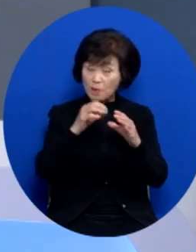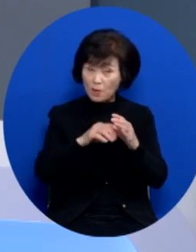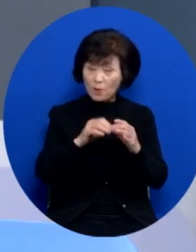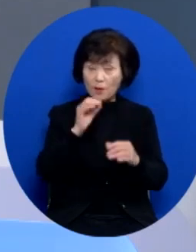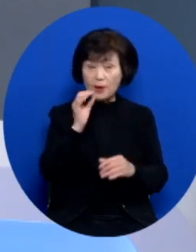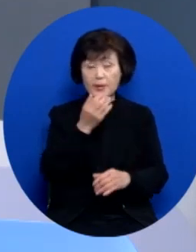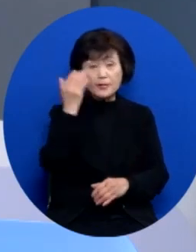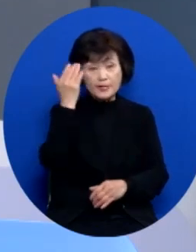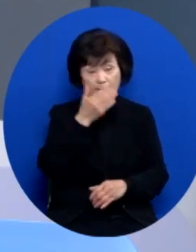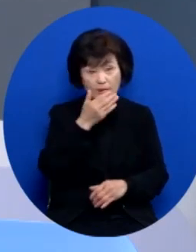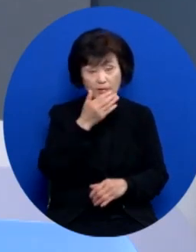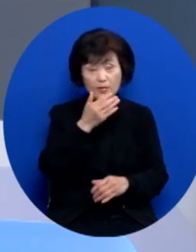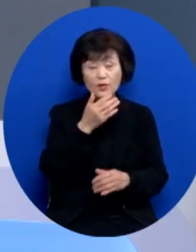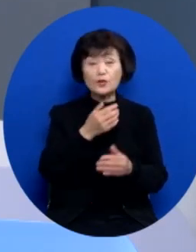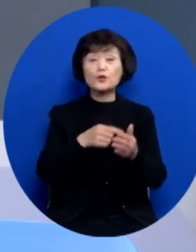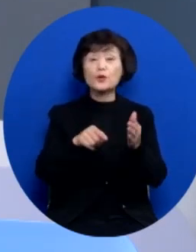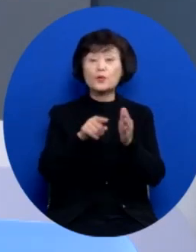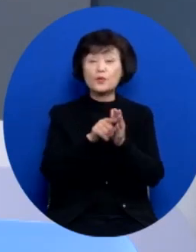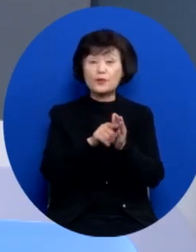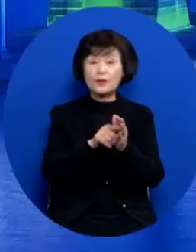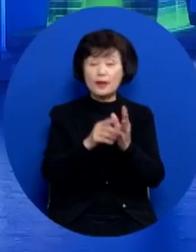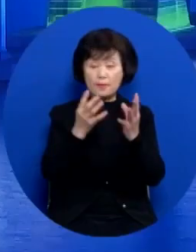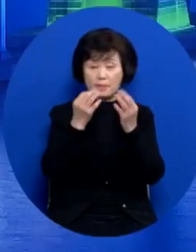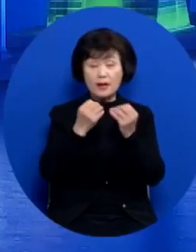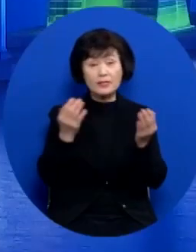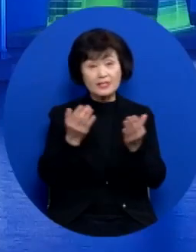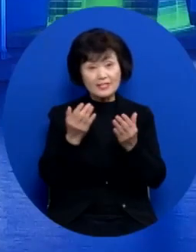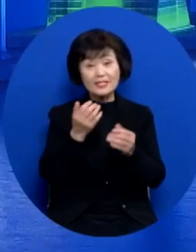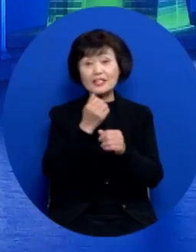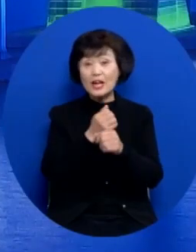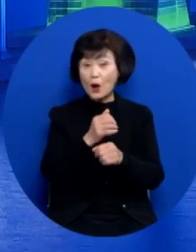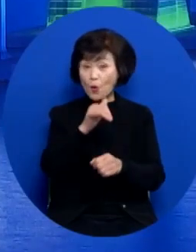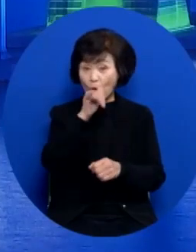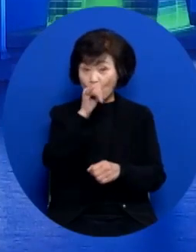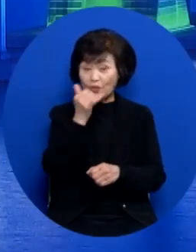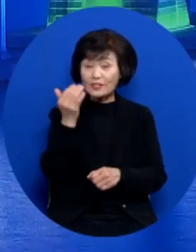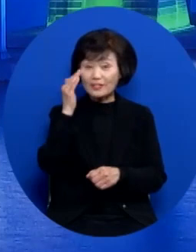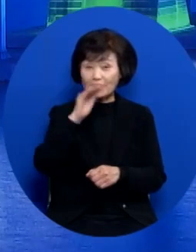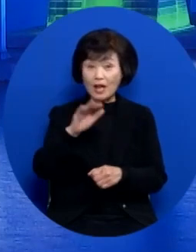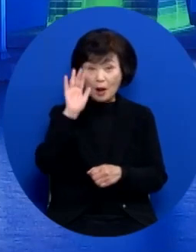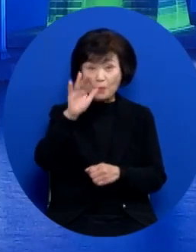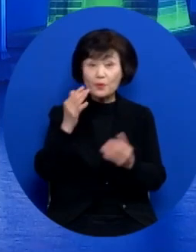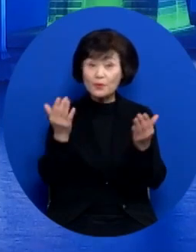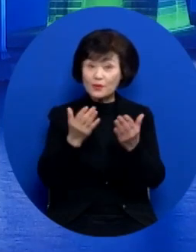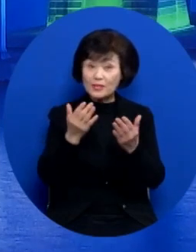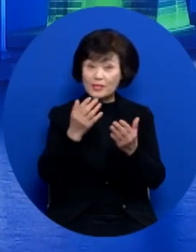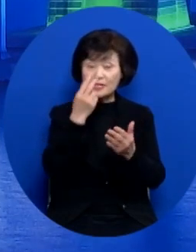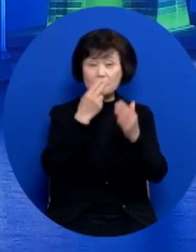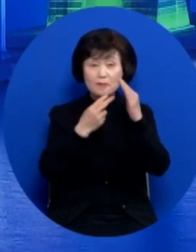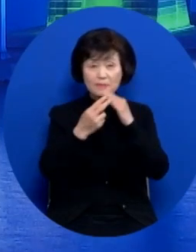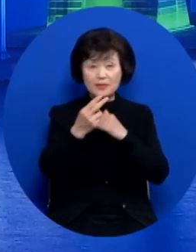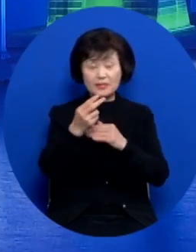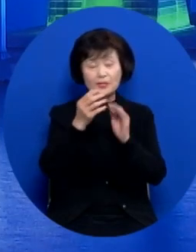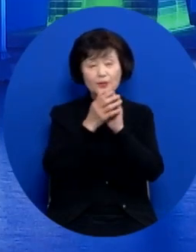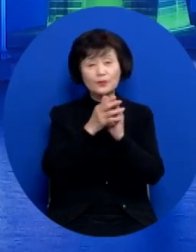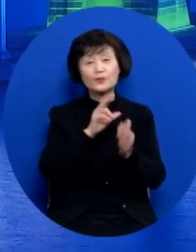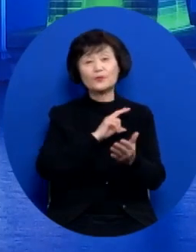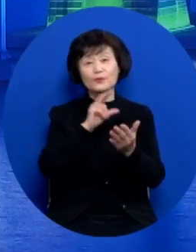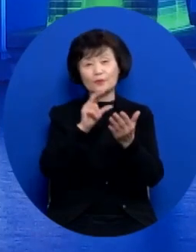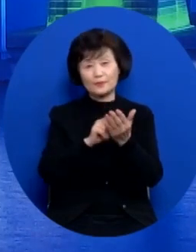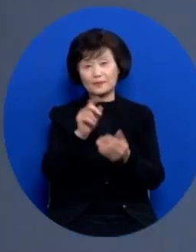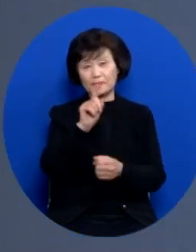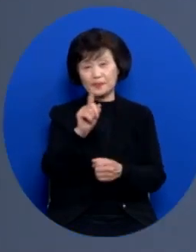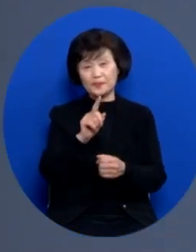위해 다양한 사역들을 해오셨는데요. 네. 앞으로도 할 일이 많으실 것 같습니다. 네. 비전과 기도 제목이 있다면 말씀 네.